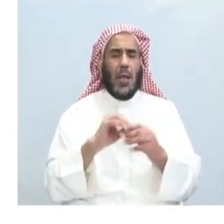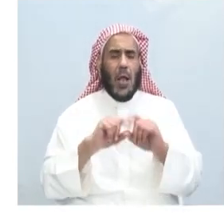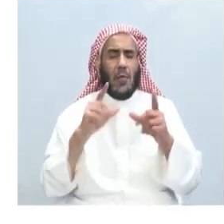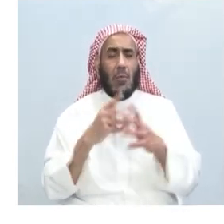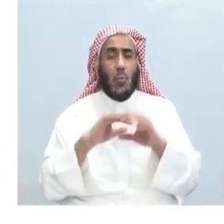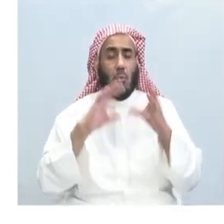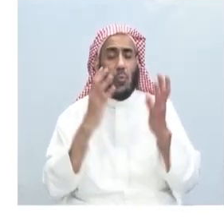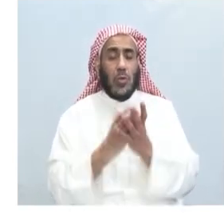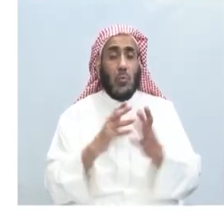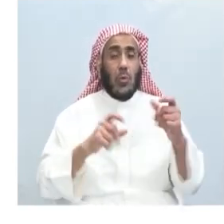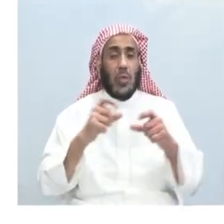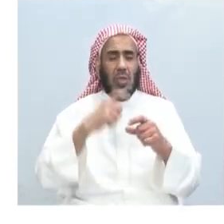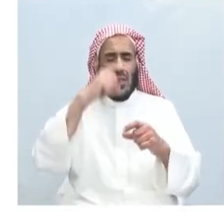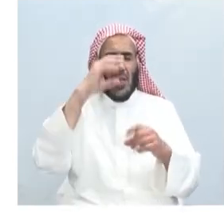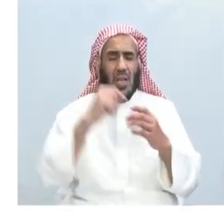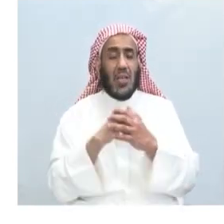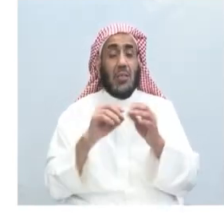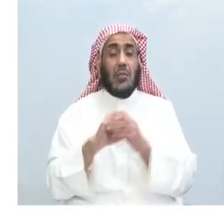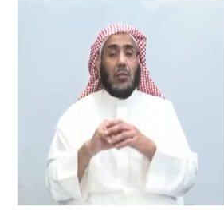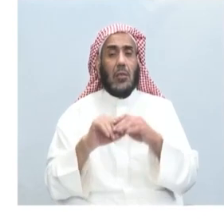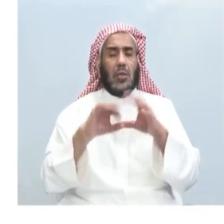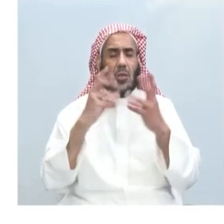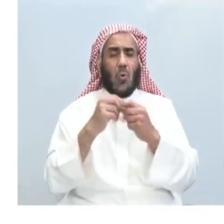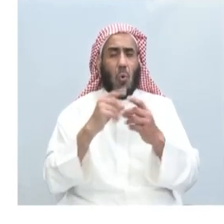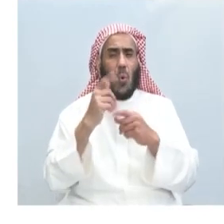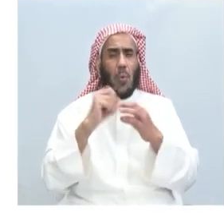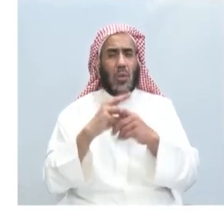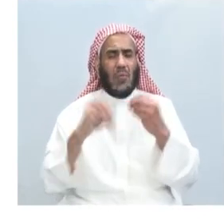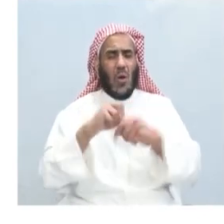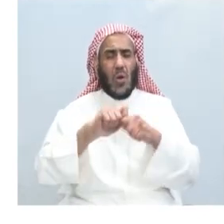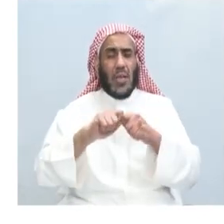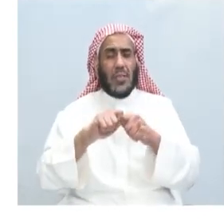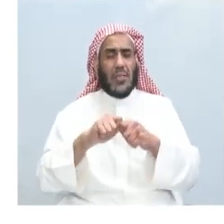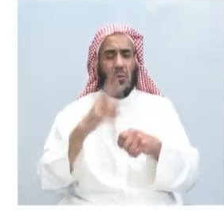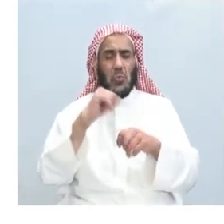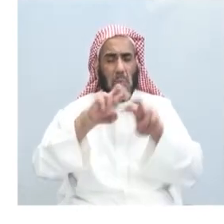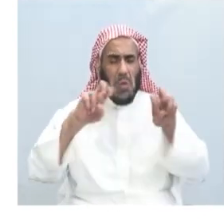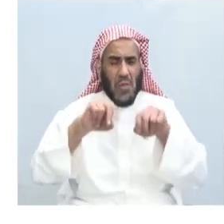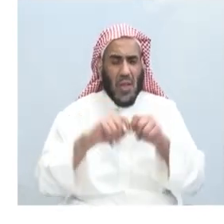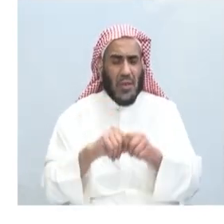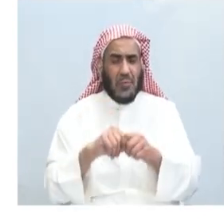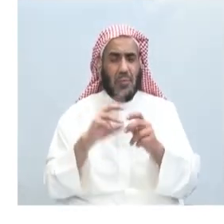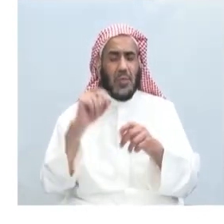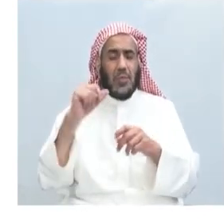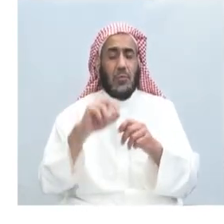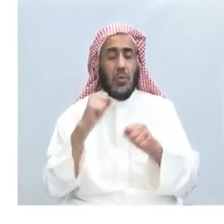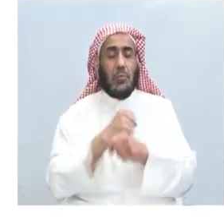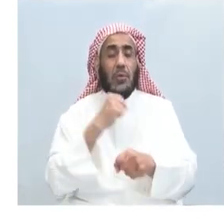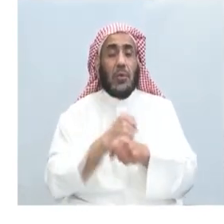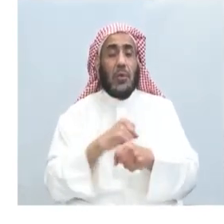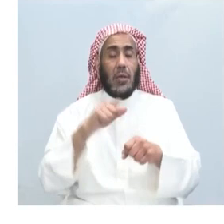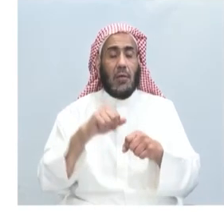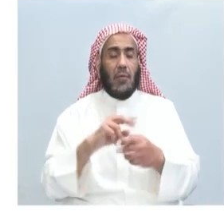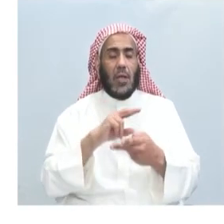ان مجموع معادلات حراره التكوين كل يعطي كل من التفاعلات التاليه بدون البحث عن قيم الدلتا اتش واستعمالها